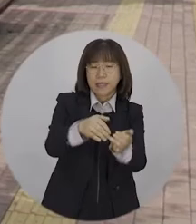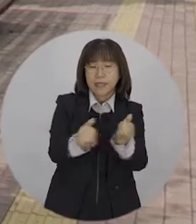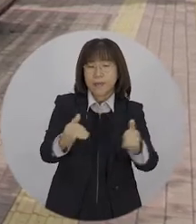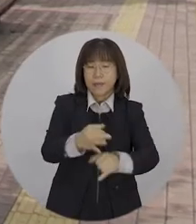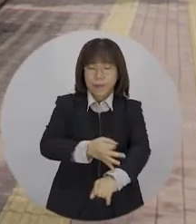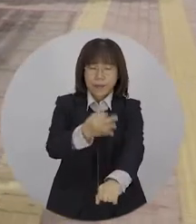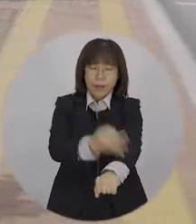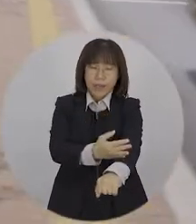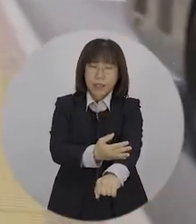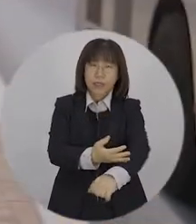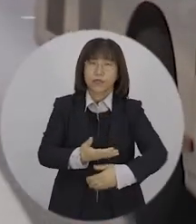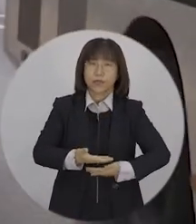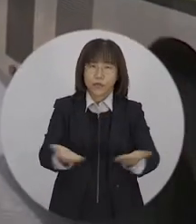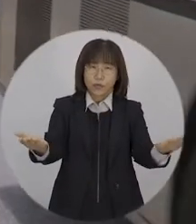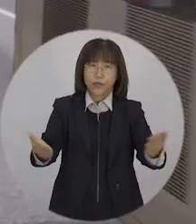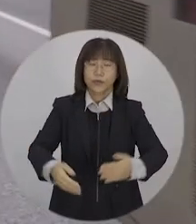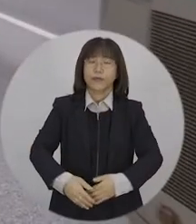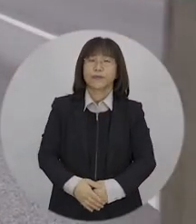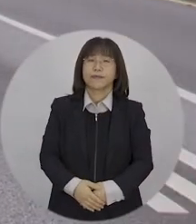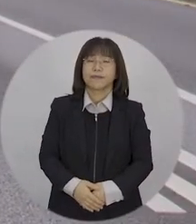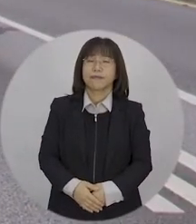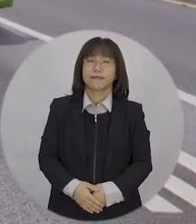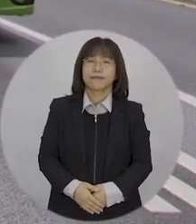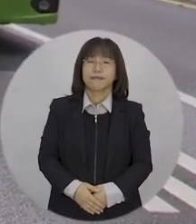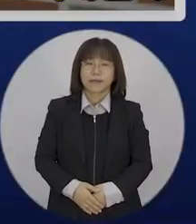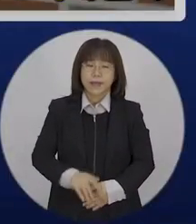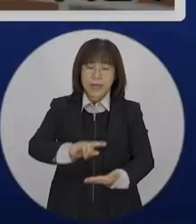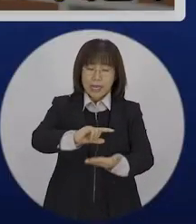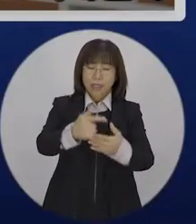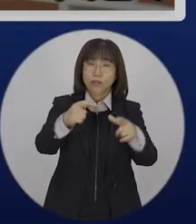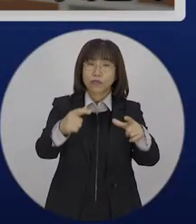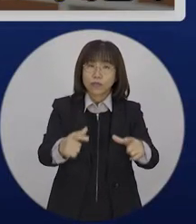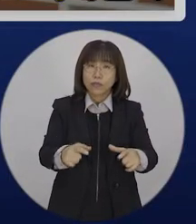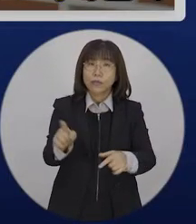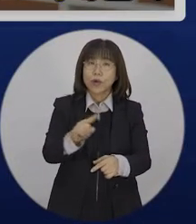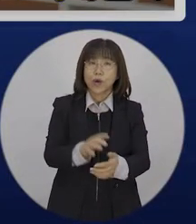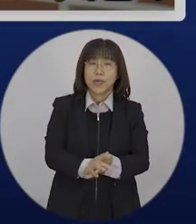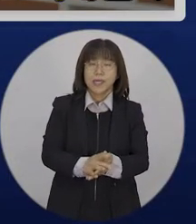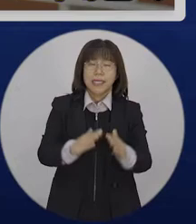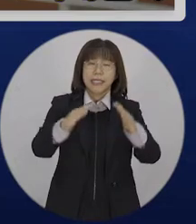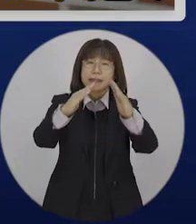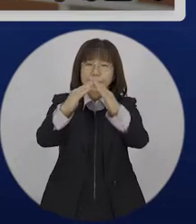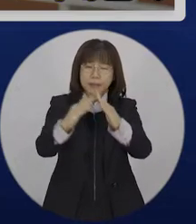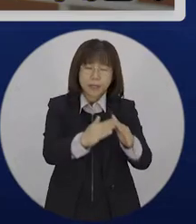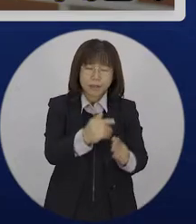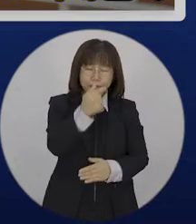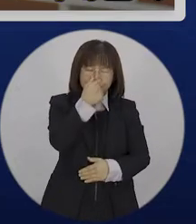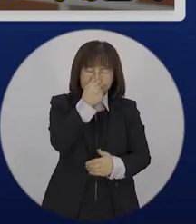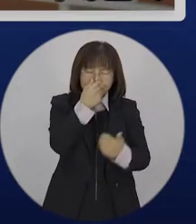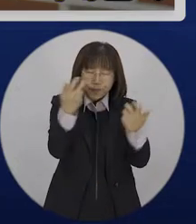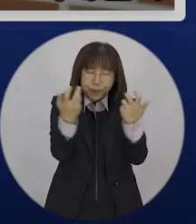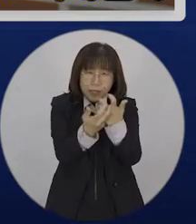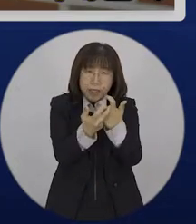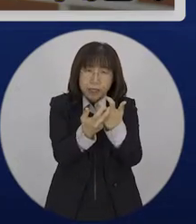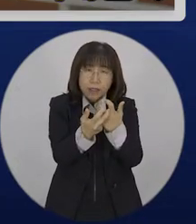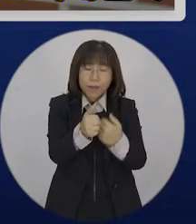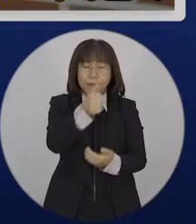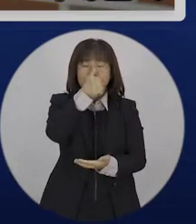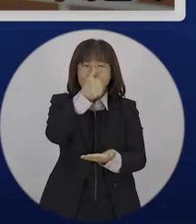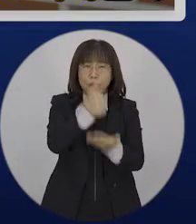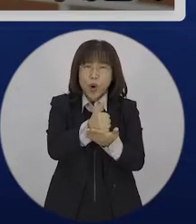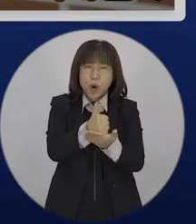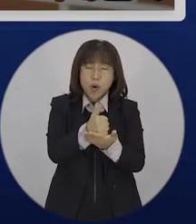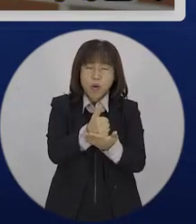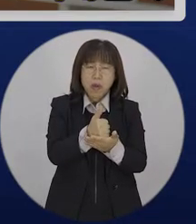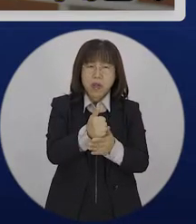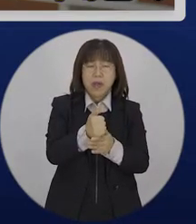질 향상에 도움을 주고 있습니다 강서구는 그동안 주택 밀집지역에 범죄 취약지역 을